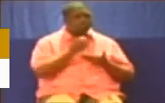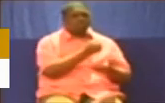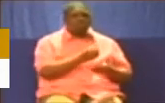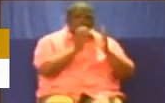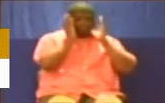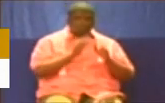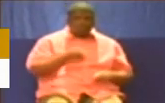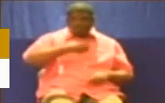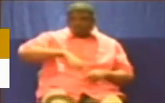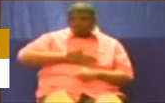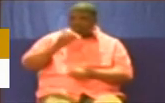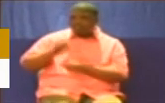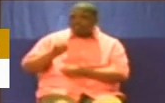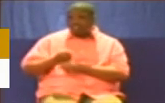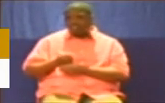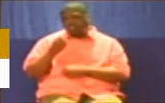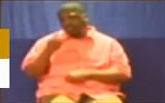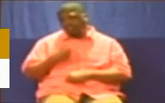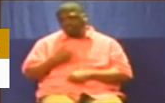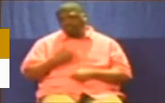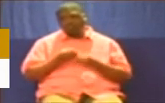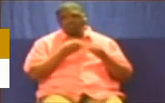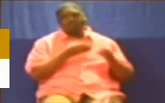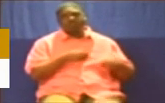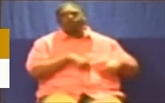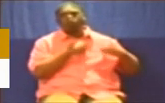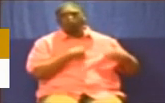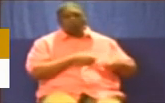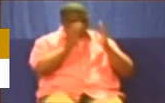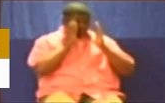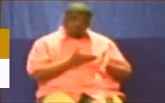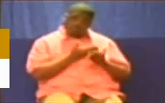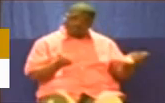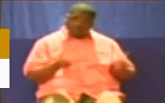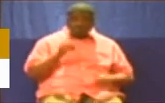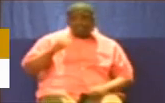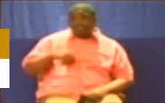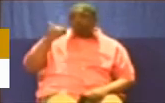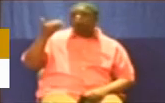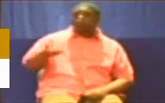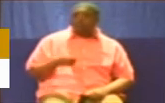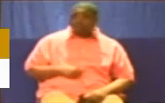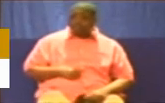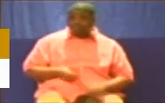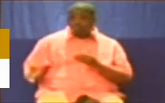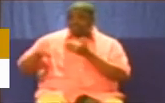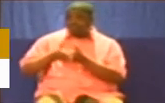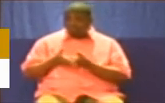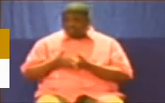wenzetu wanafanya sana, na mimi ningependa kuwatia moyo waheshimiwa, na hasa kwa sababu kesho kutwa tunapofunga